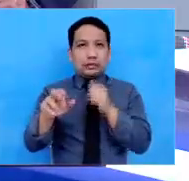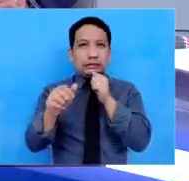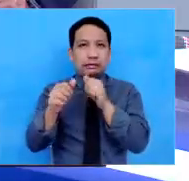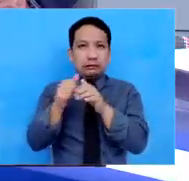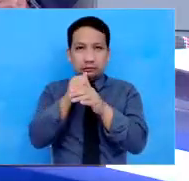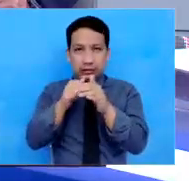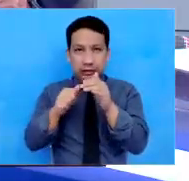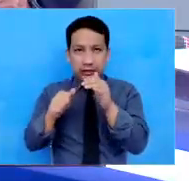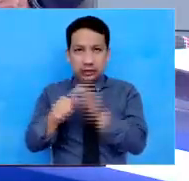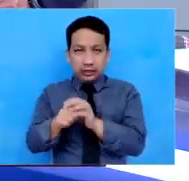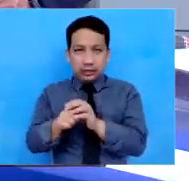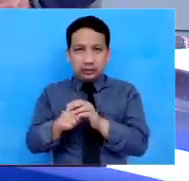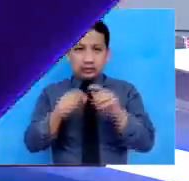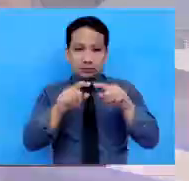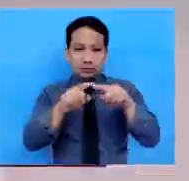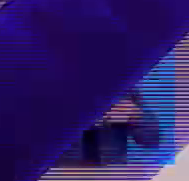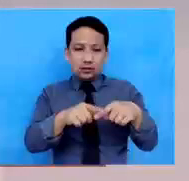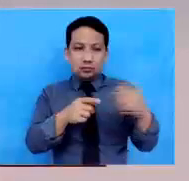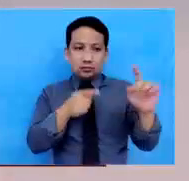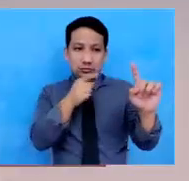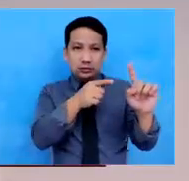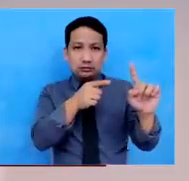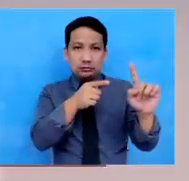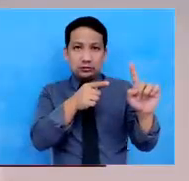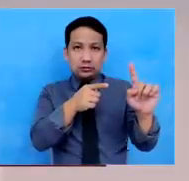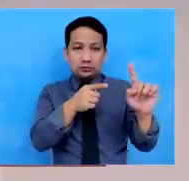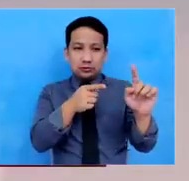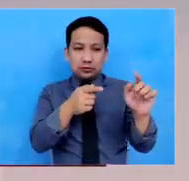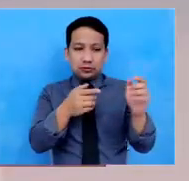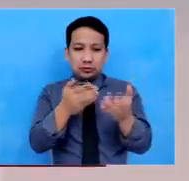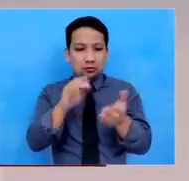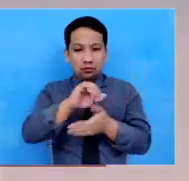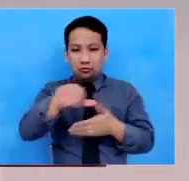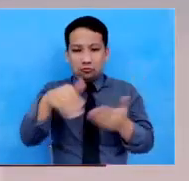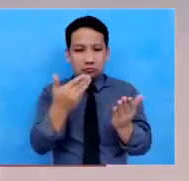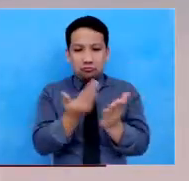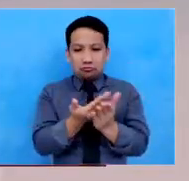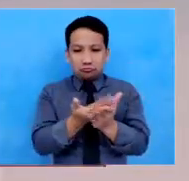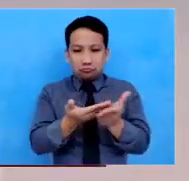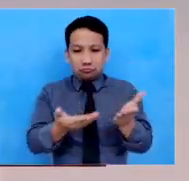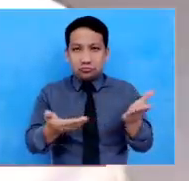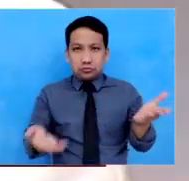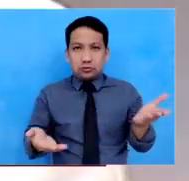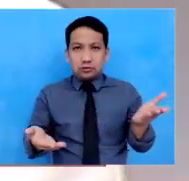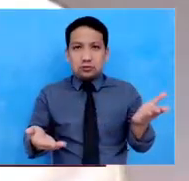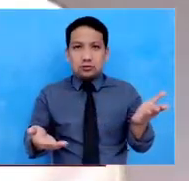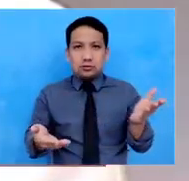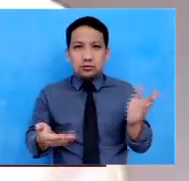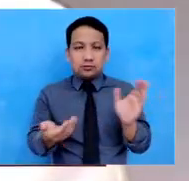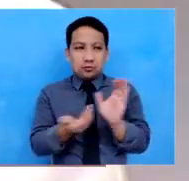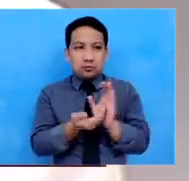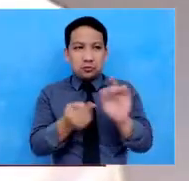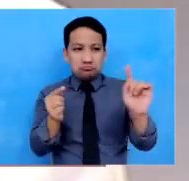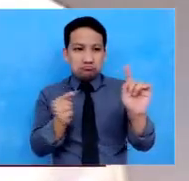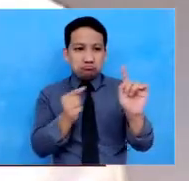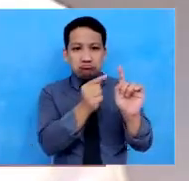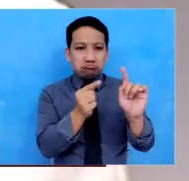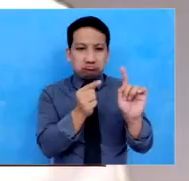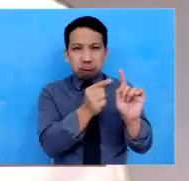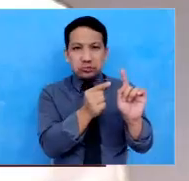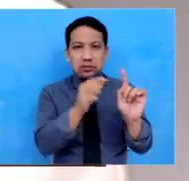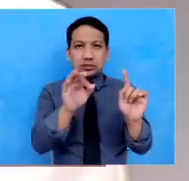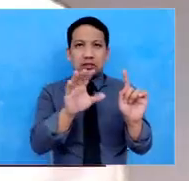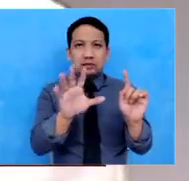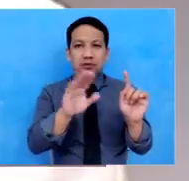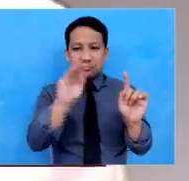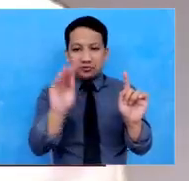sa mga ebidensya. Is that the totality of all the statements? We're 95% close, but